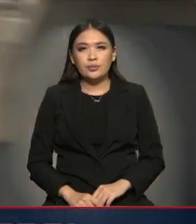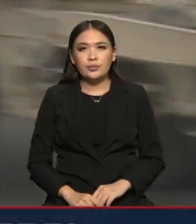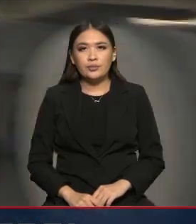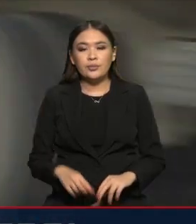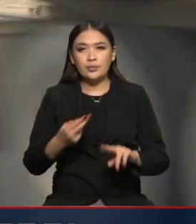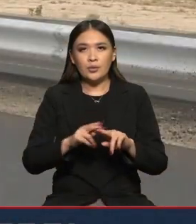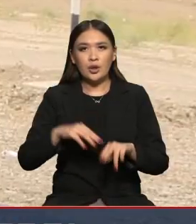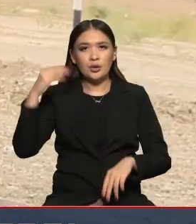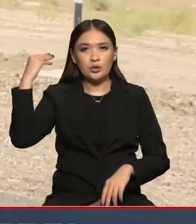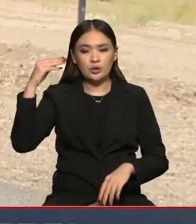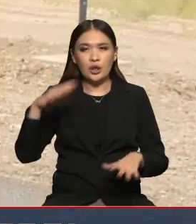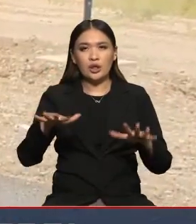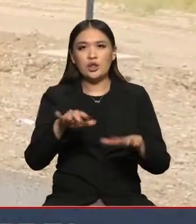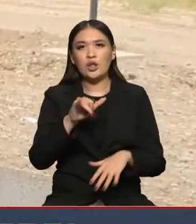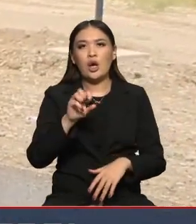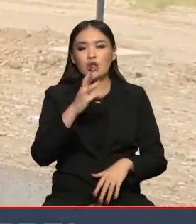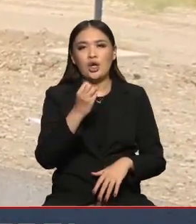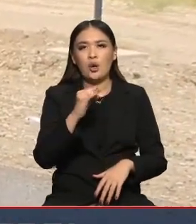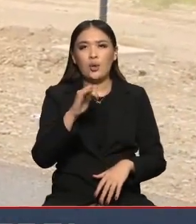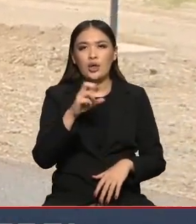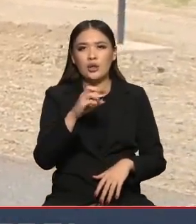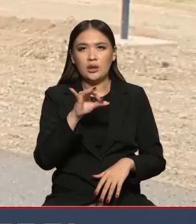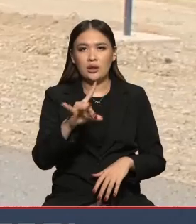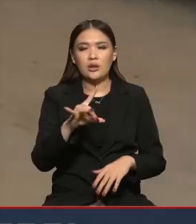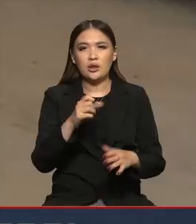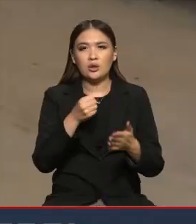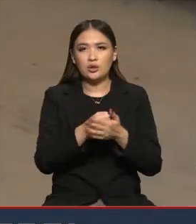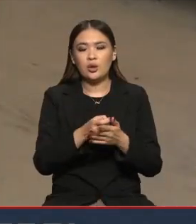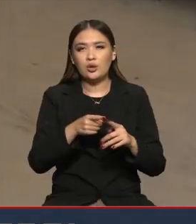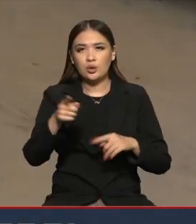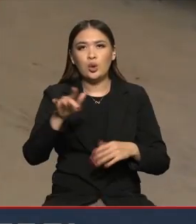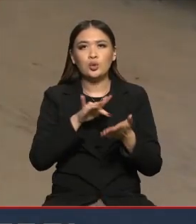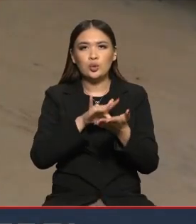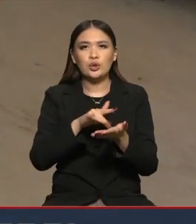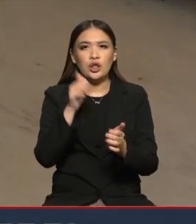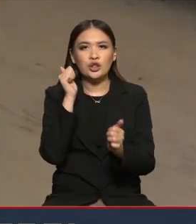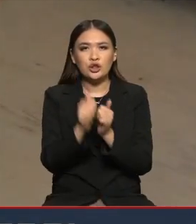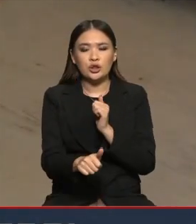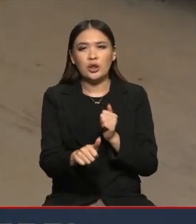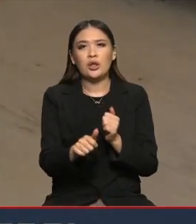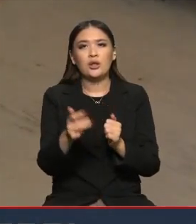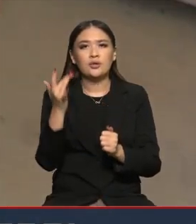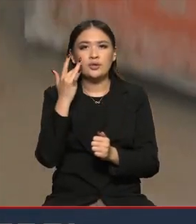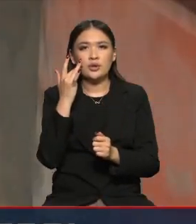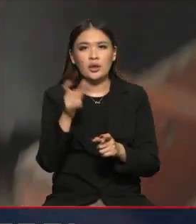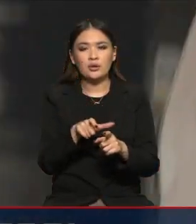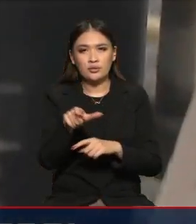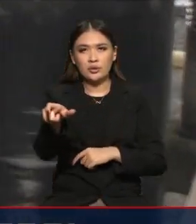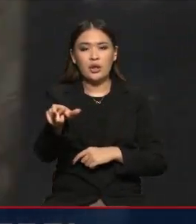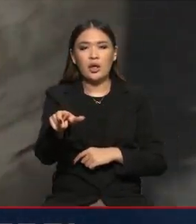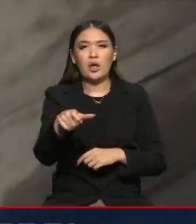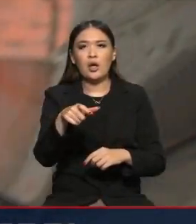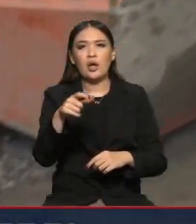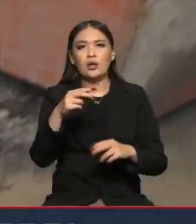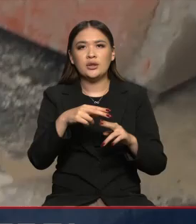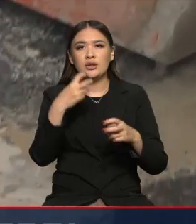Бұл Түркістаннан Шәуілдірге баратын жол. Өңірге келетін туристер жиі жүреді. Іргедегі Арыстанбаб кесенесіне де осы жолмен барады. Ойдым-ойдымы